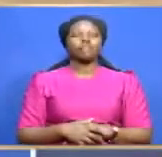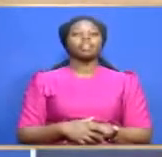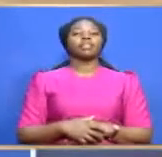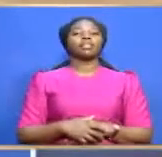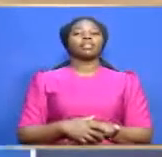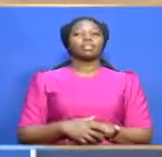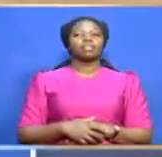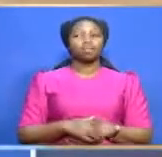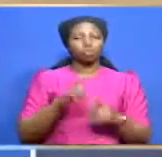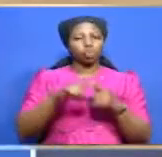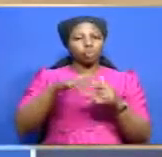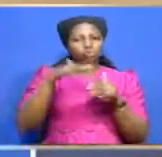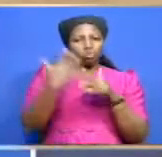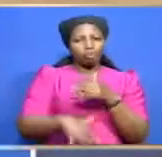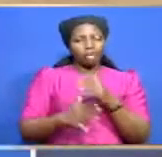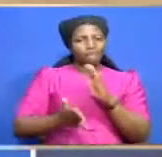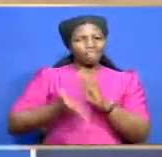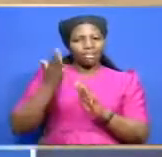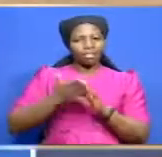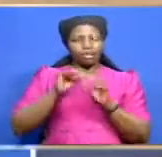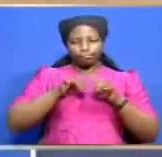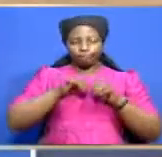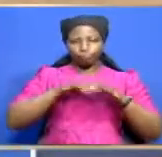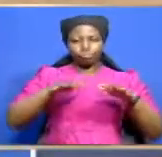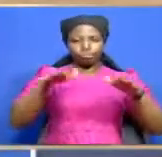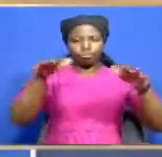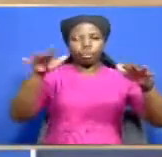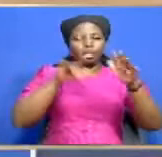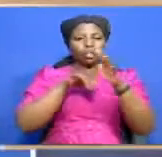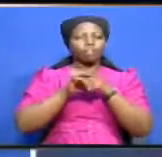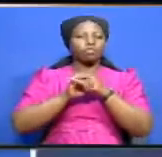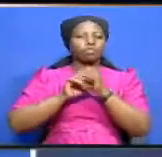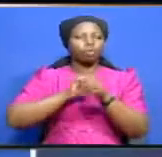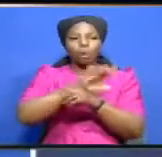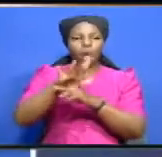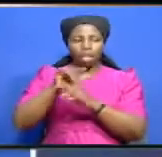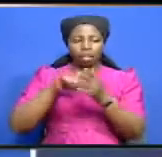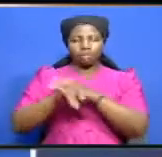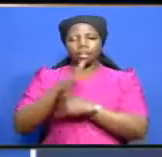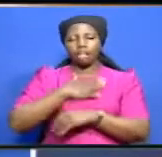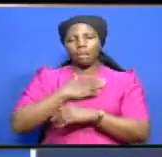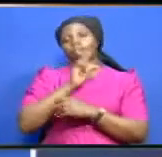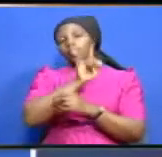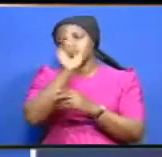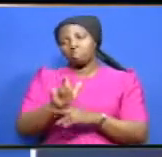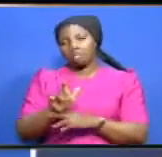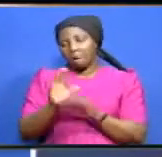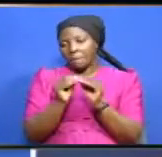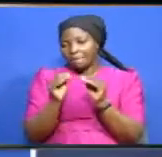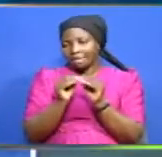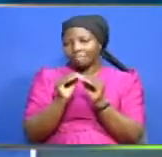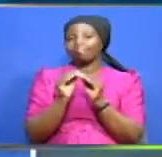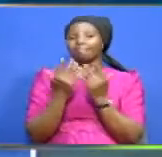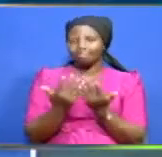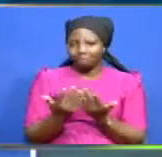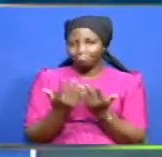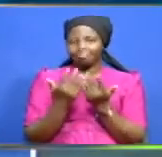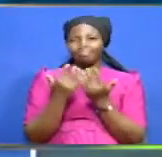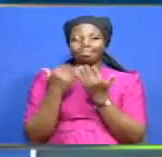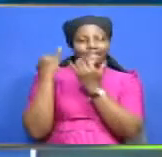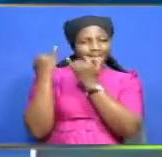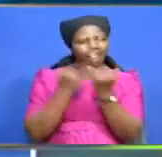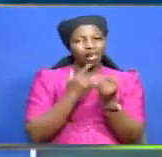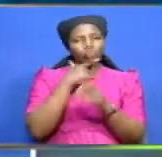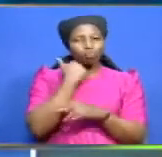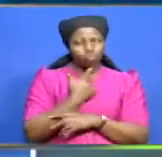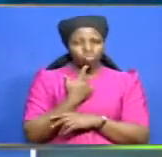rapid spread of COVID-19 in our region. Mkutano huu uliitishwa na Waziri Mkuu wa Sudan Daktari Abdalla